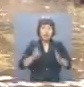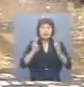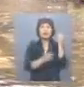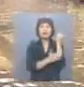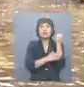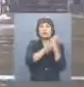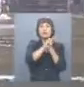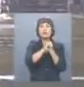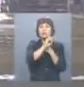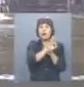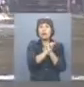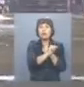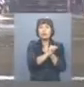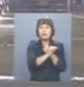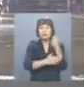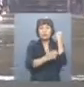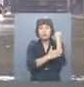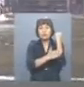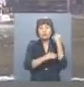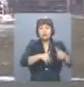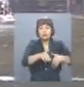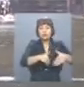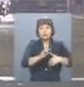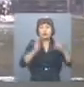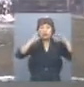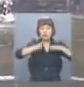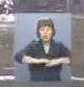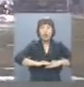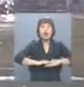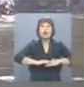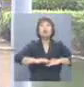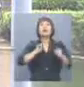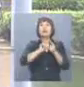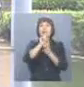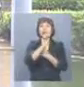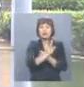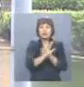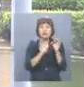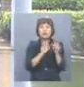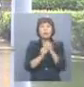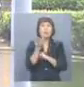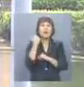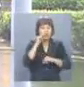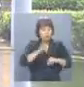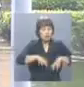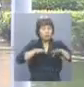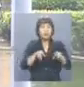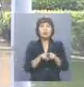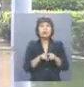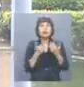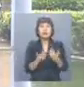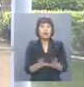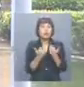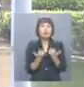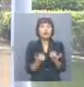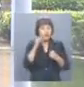69หรือว่าซอยชุมชนการเคหะธนบุรี1ครับเป็นจุดที่ก่อนหน้านี้วิกฤตนะครับแต่ว่าขณะนี้น้ำได้ลดลง